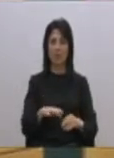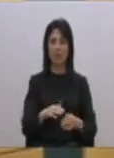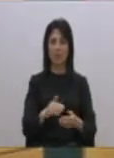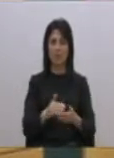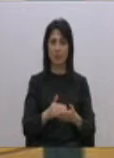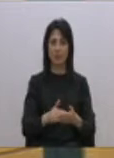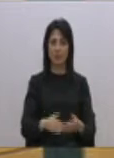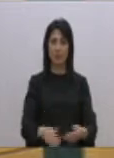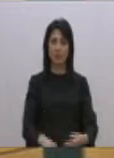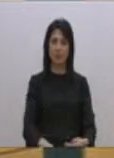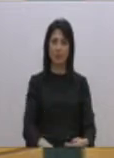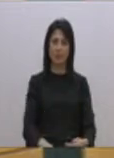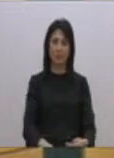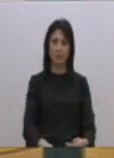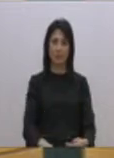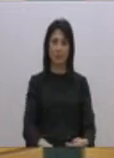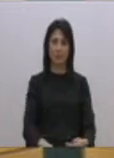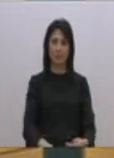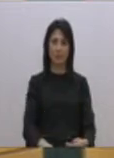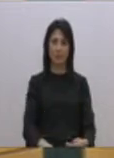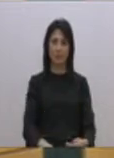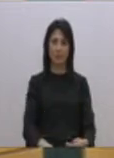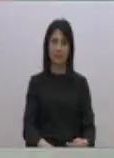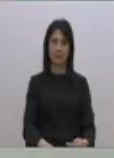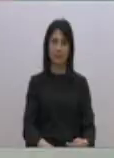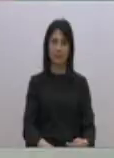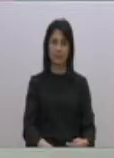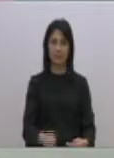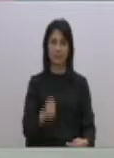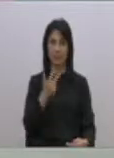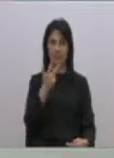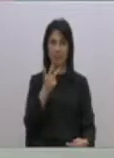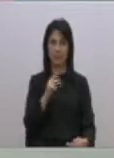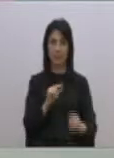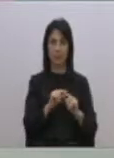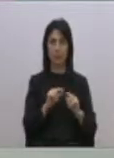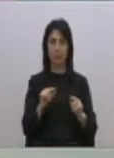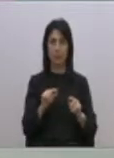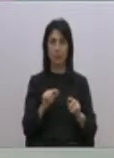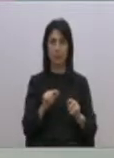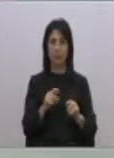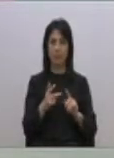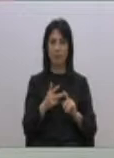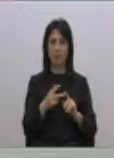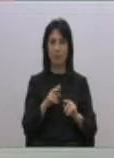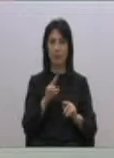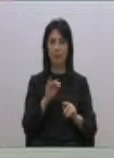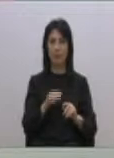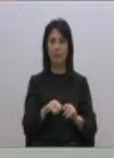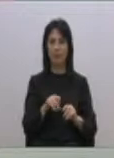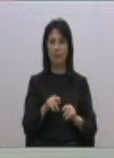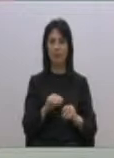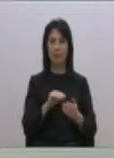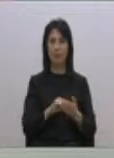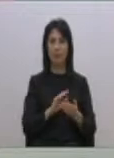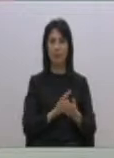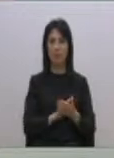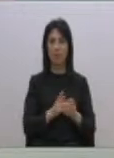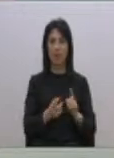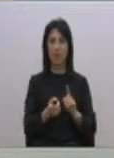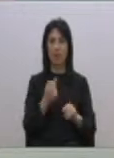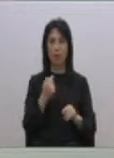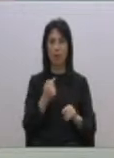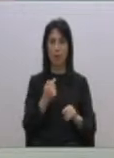țăst. Alu, vă chit hobiares, mețamete muhlis? Mețamete muhlis, mețame puncte, cea națeli